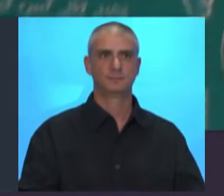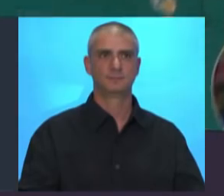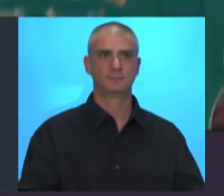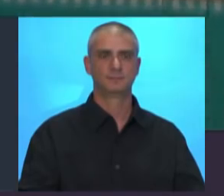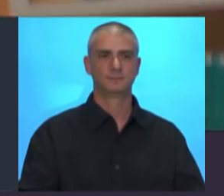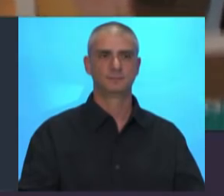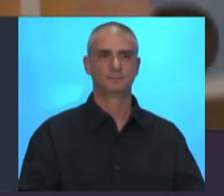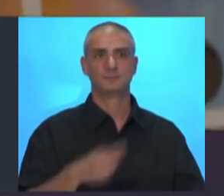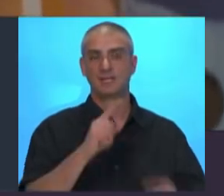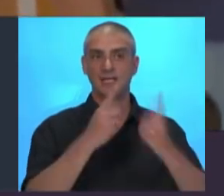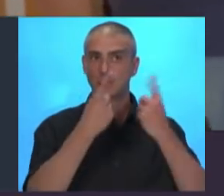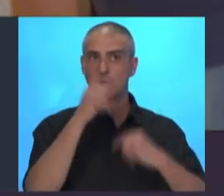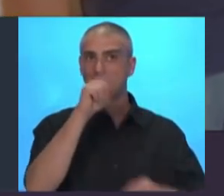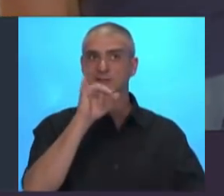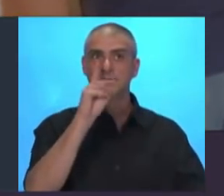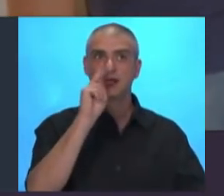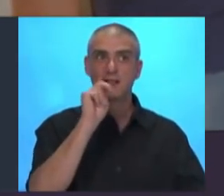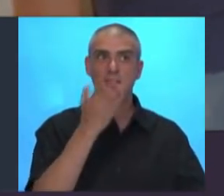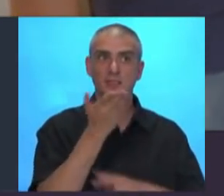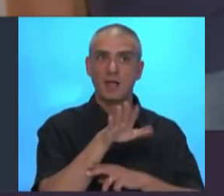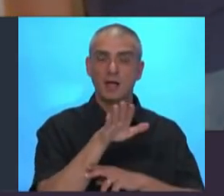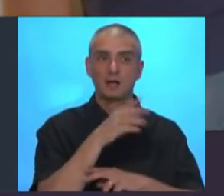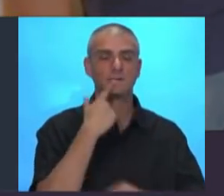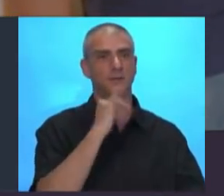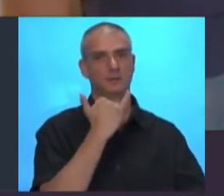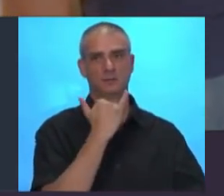זה האירוע שבו זידן נהרג. כן.